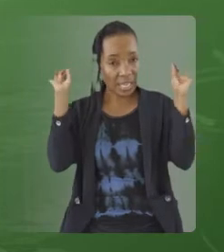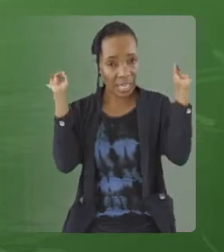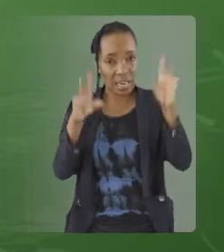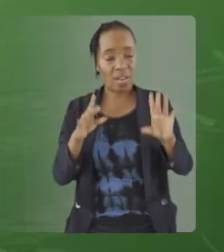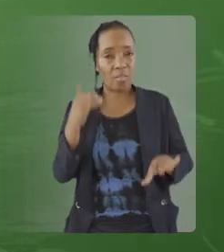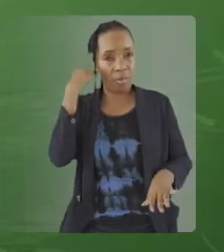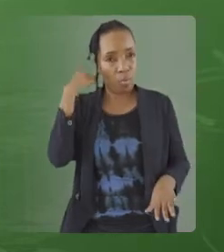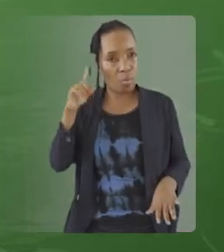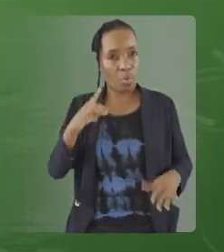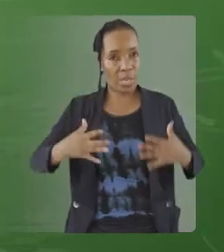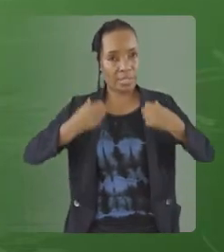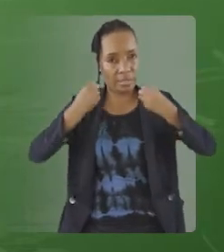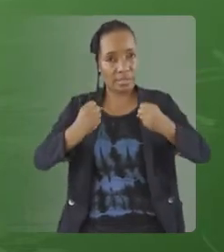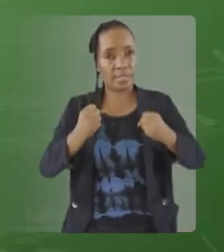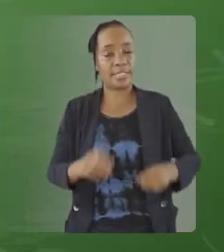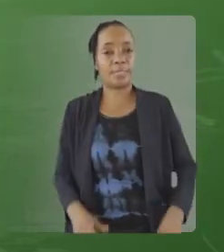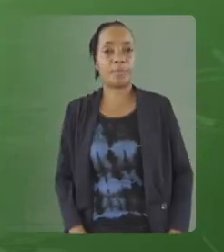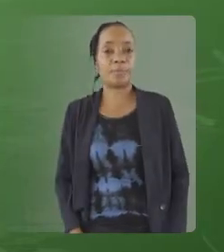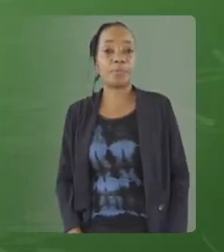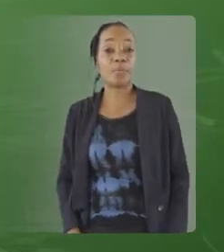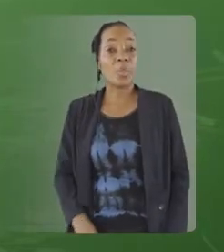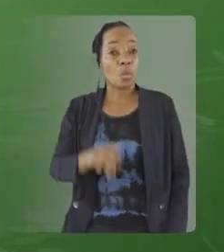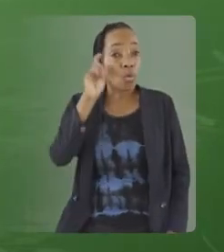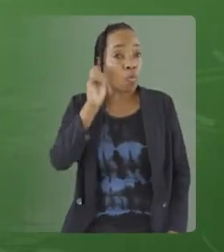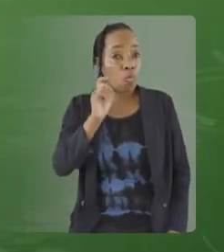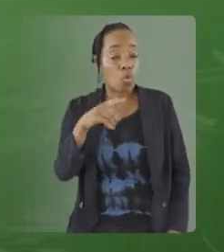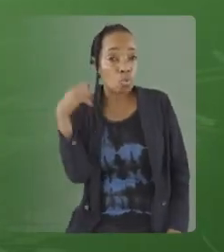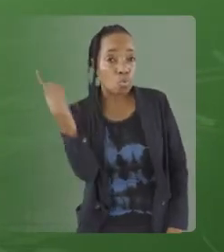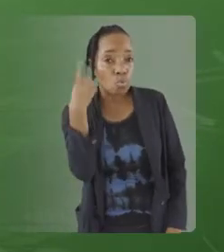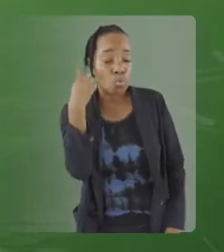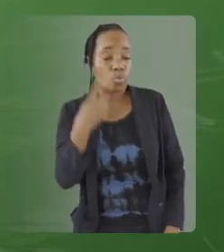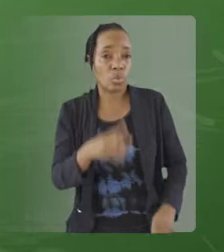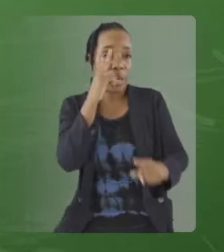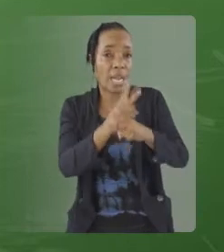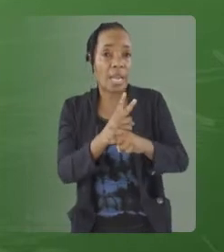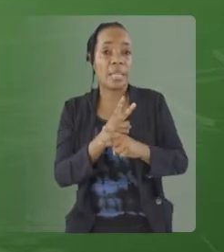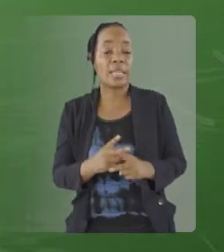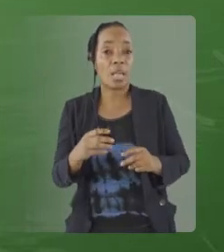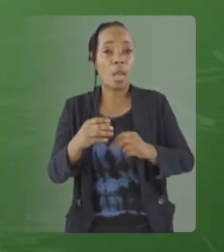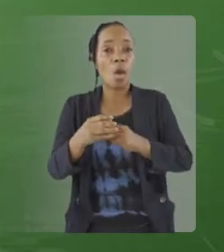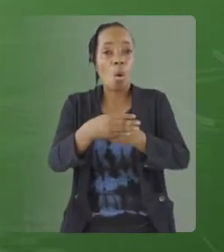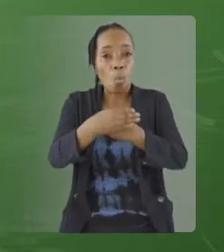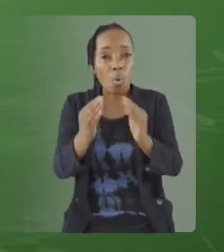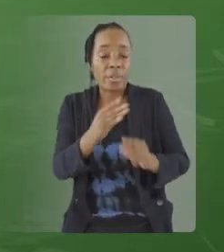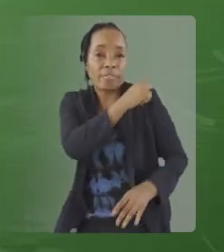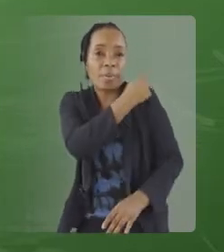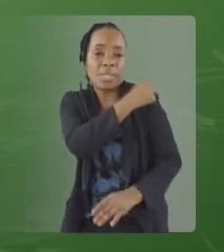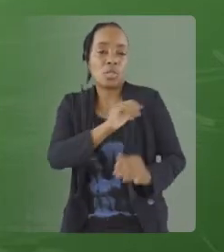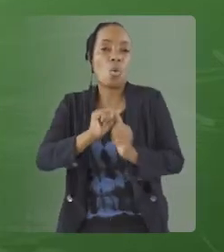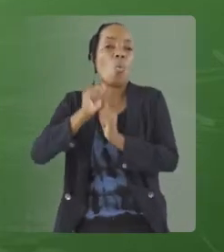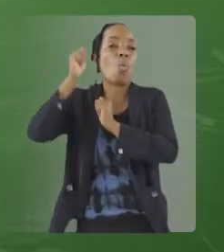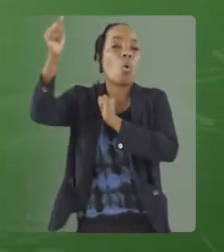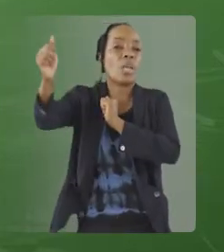Il faut donc garder la boîte pharmaceutique loin de la portée des enfants.